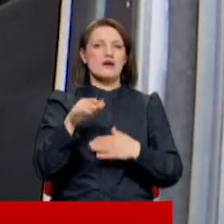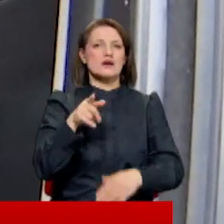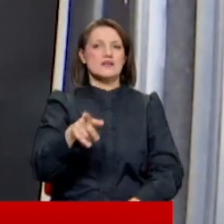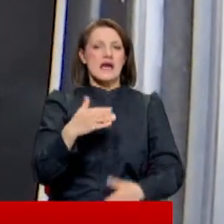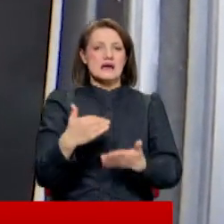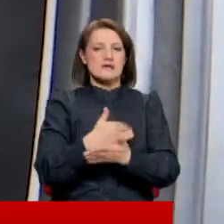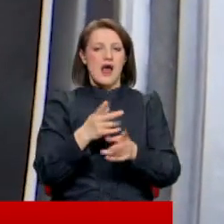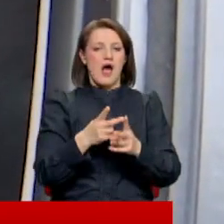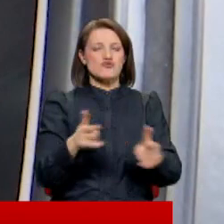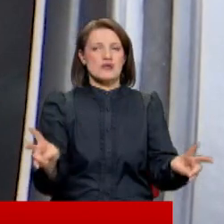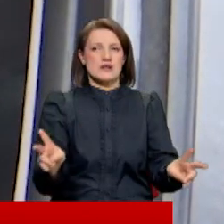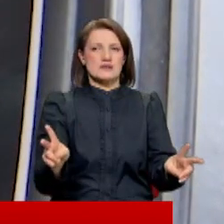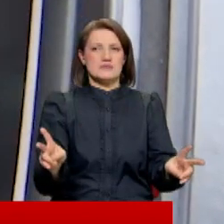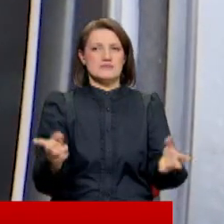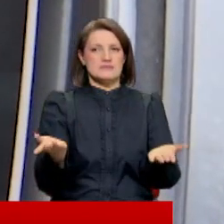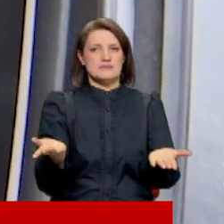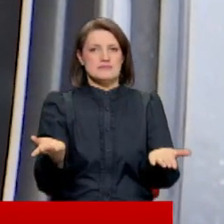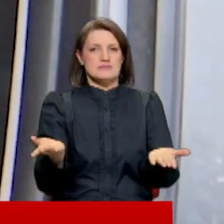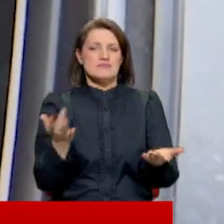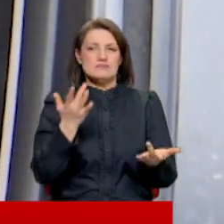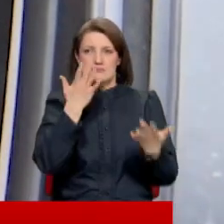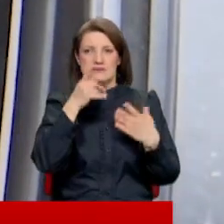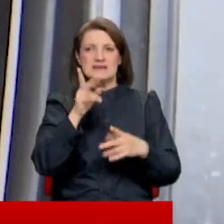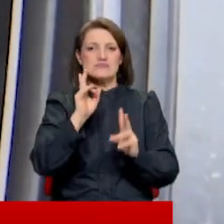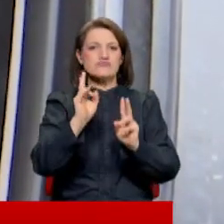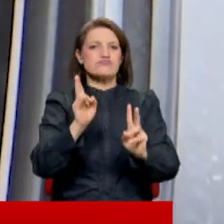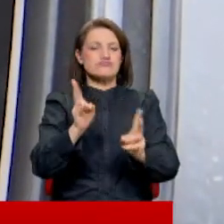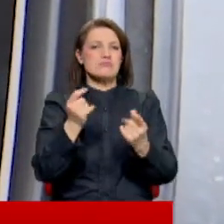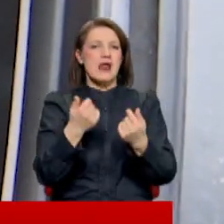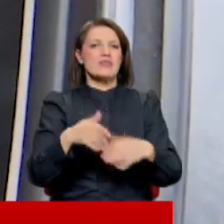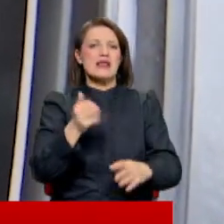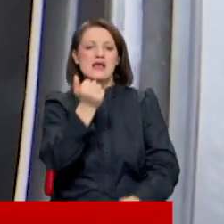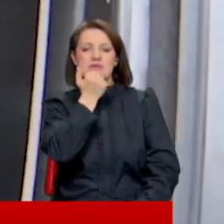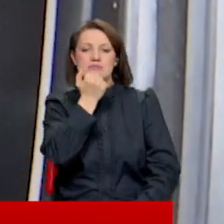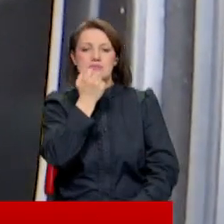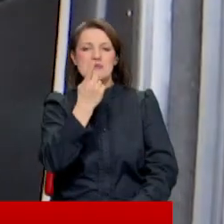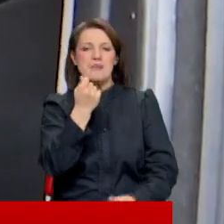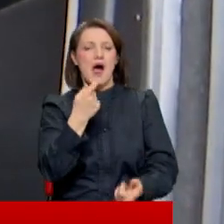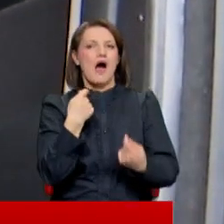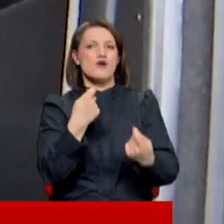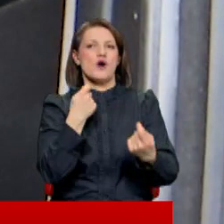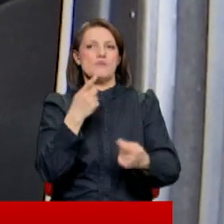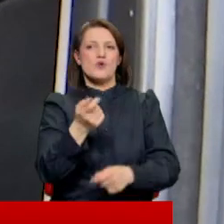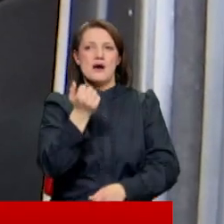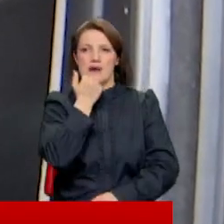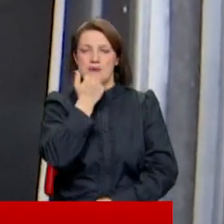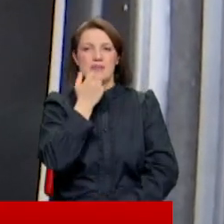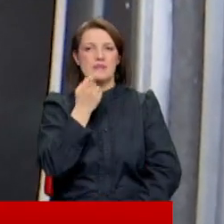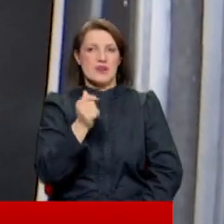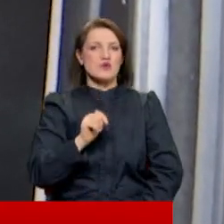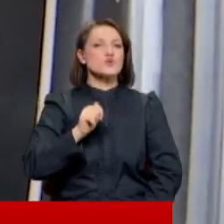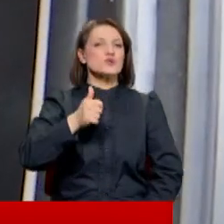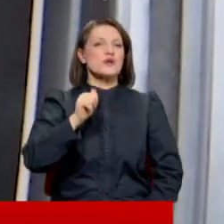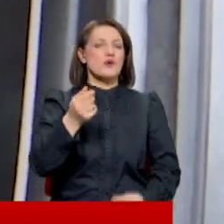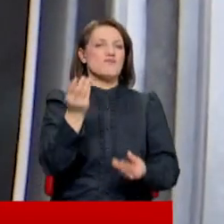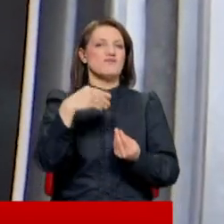kartı sana açılan efektif bir limit senin paran değil emanet bir parayı harcıyorsun ve bu emanet paranın Günden